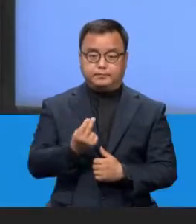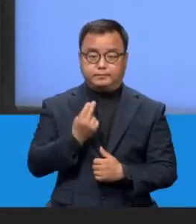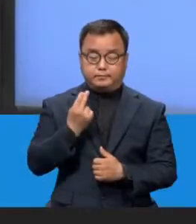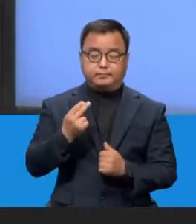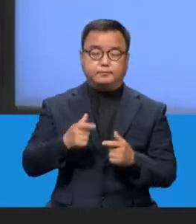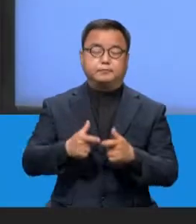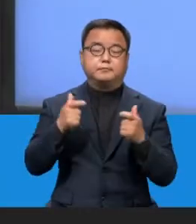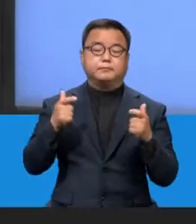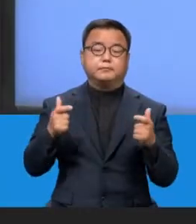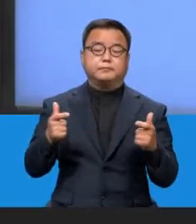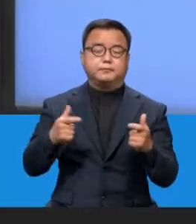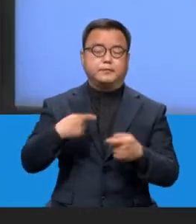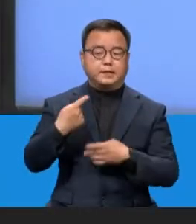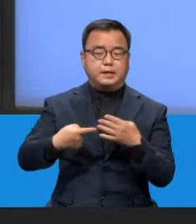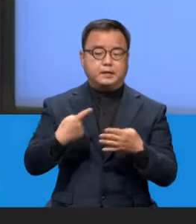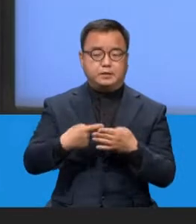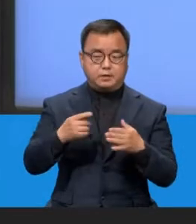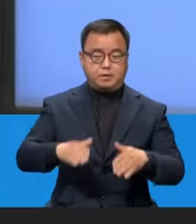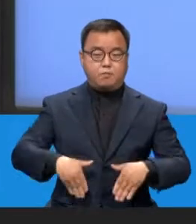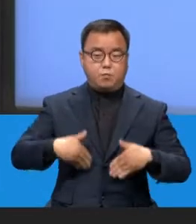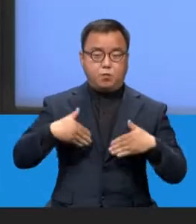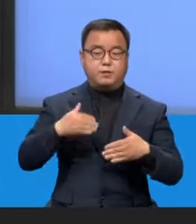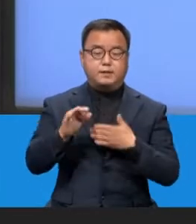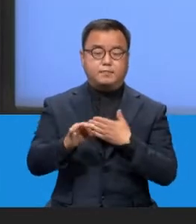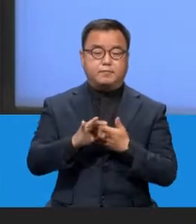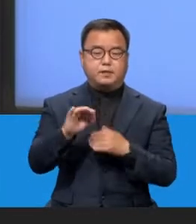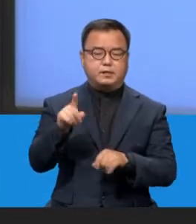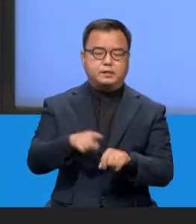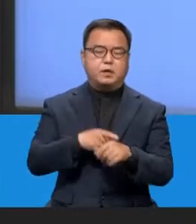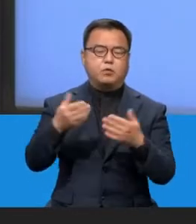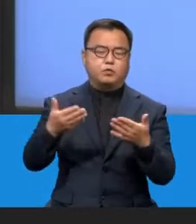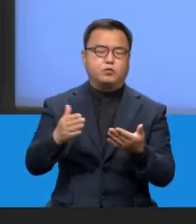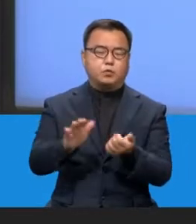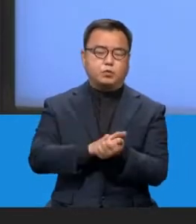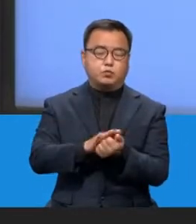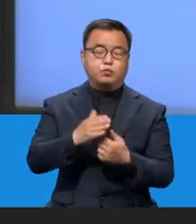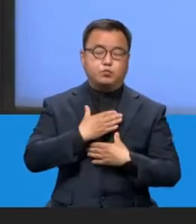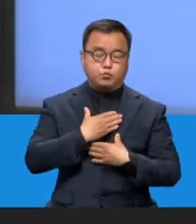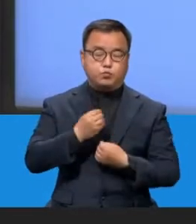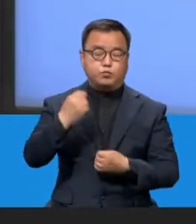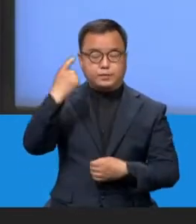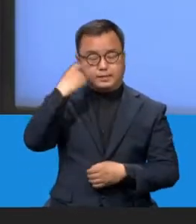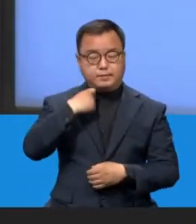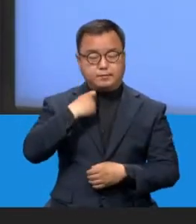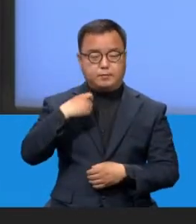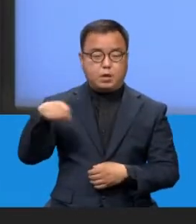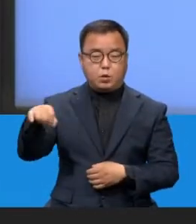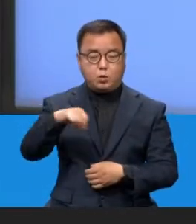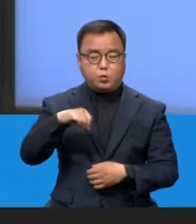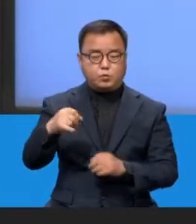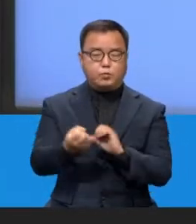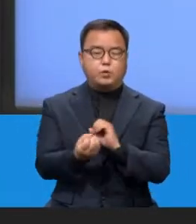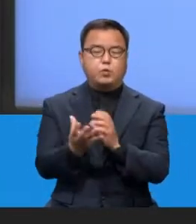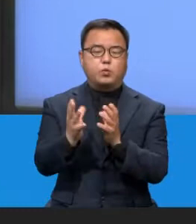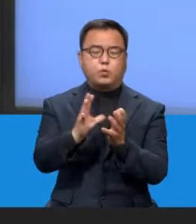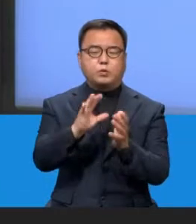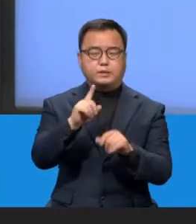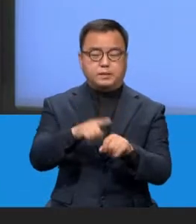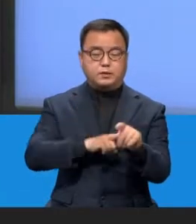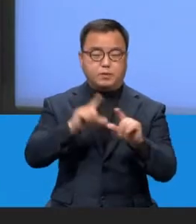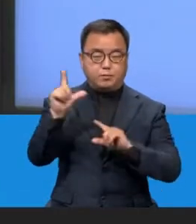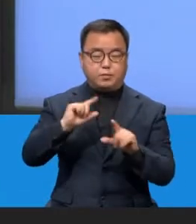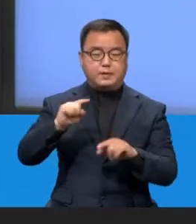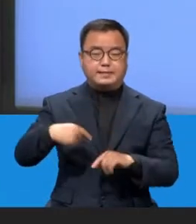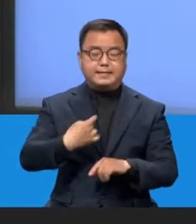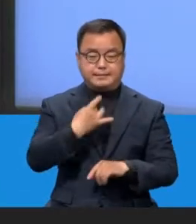계절인 봄이 찾아오면 자연이 주는 큰 위안을 느끼게 되죠. 곤충과 꽃, 이끼와 같은 자연의 모습을 자신만의